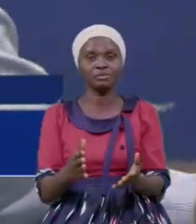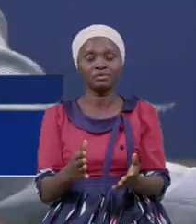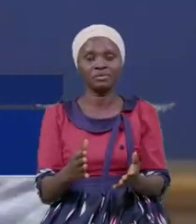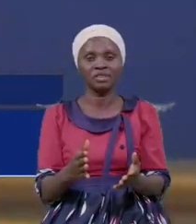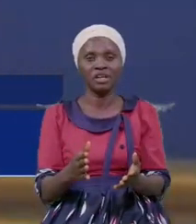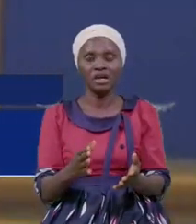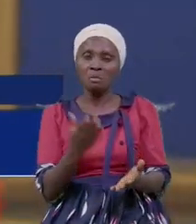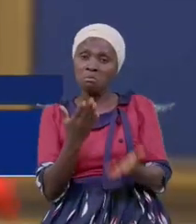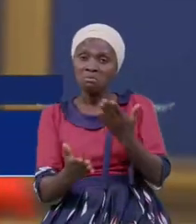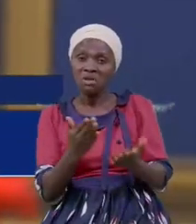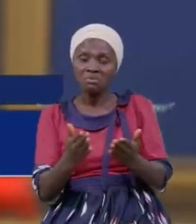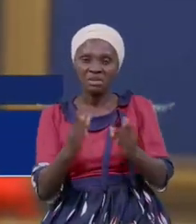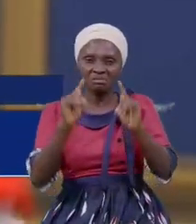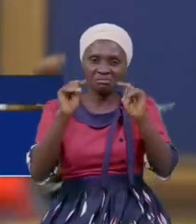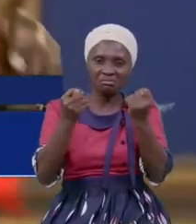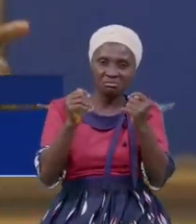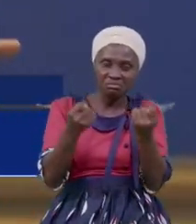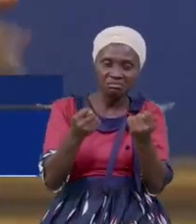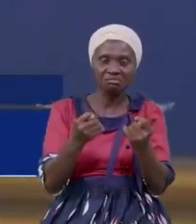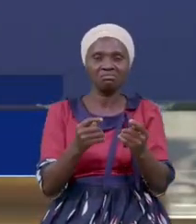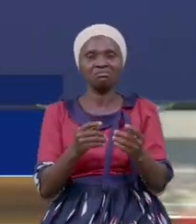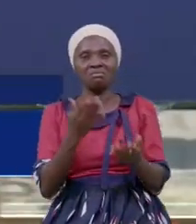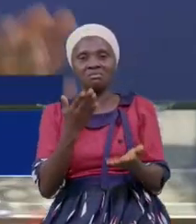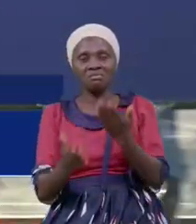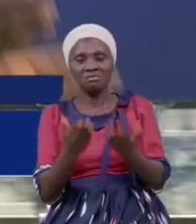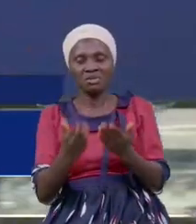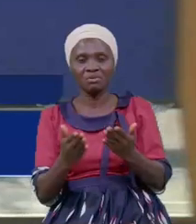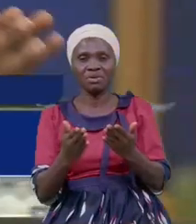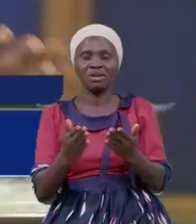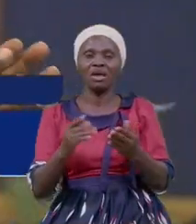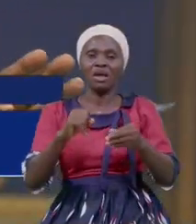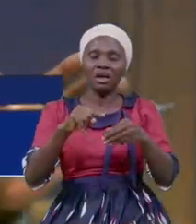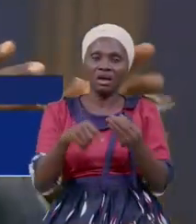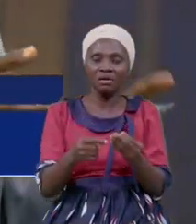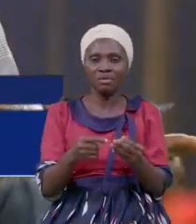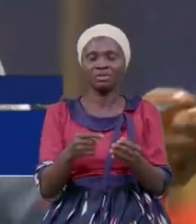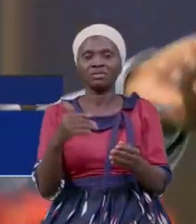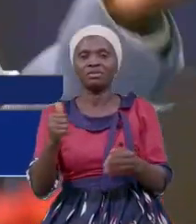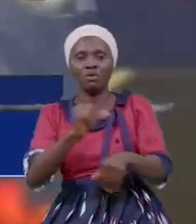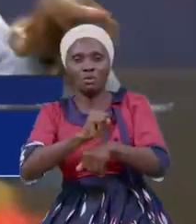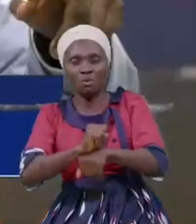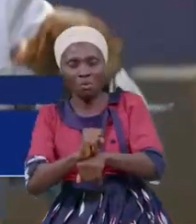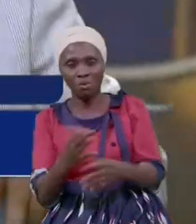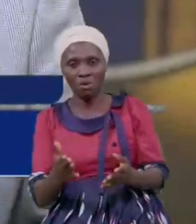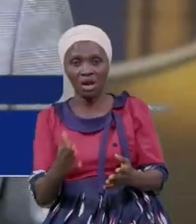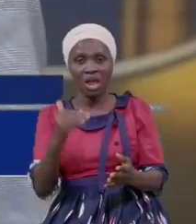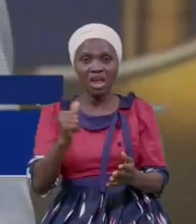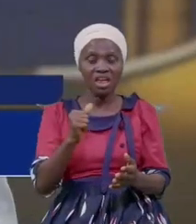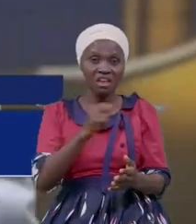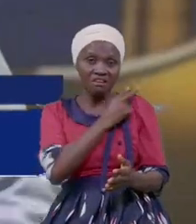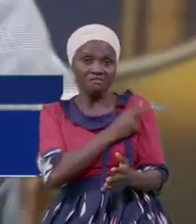domaine peut être partout l'amélioration est importante et une femme vertueuse va